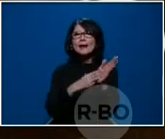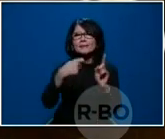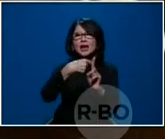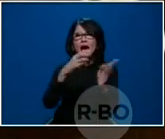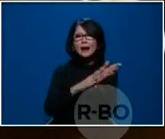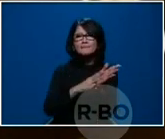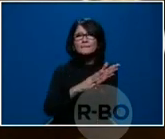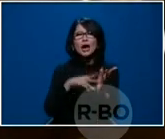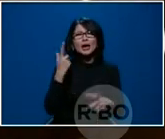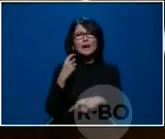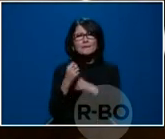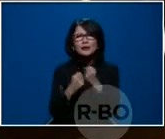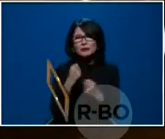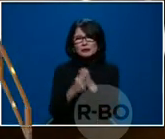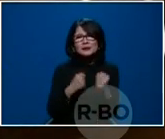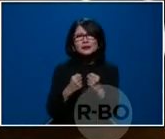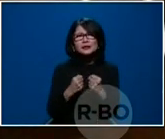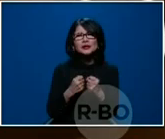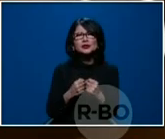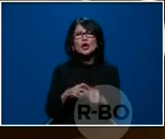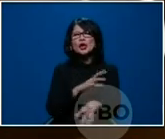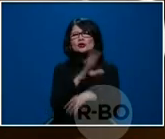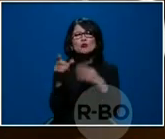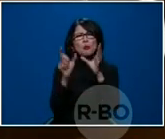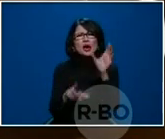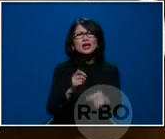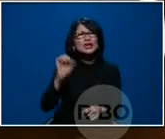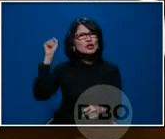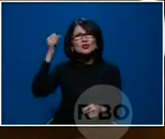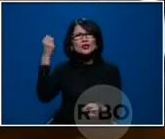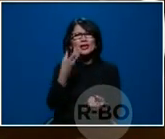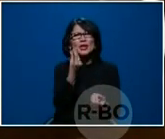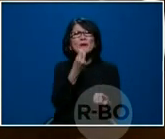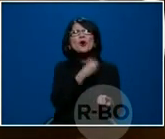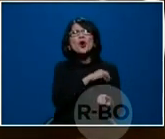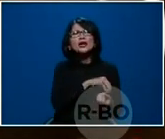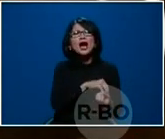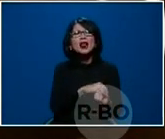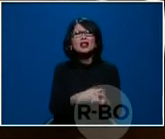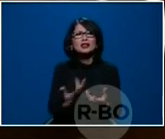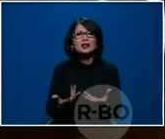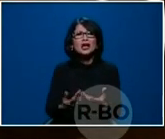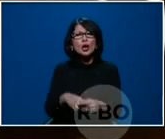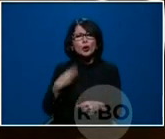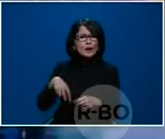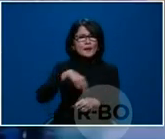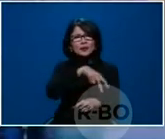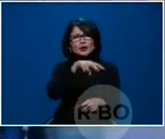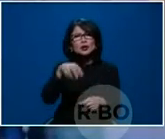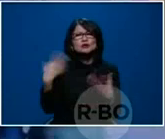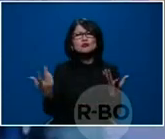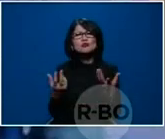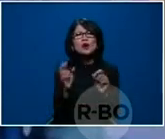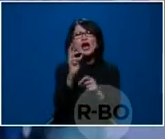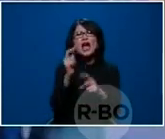selama 3 bulan semua mengatakan Kami sulit modalnya Pak kami tidak diperhatikan kami berkeliling juga semua komunitas rtw